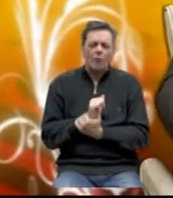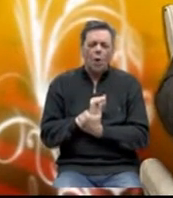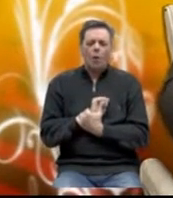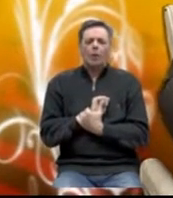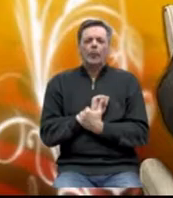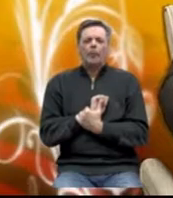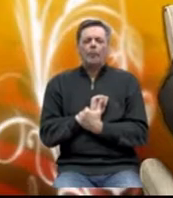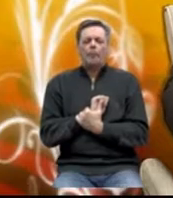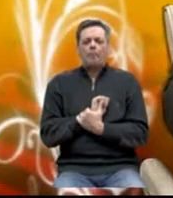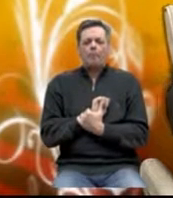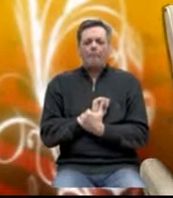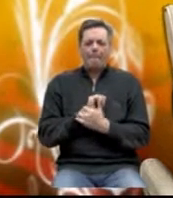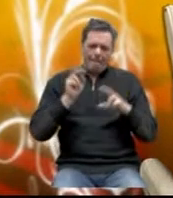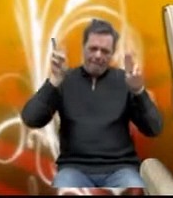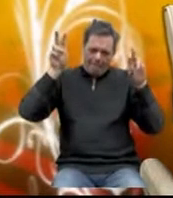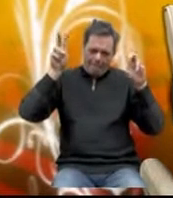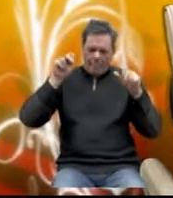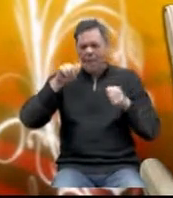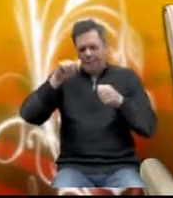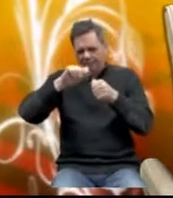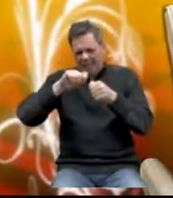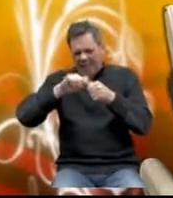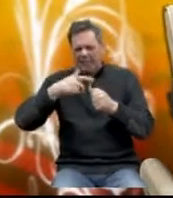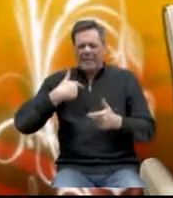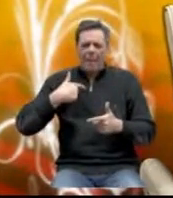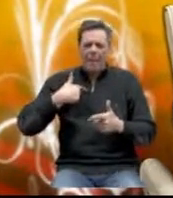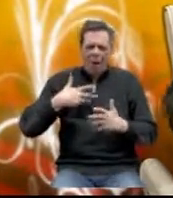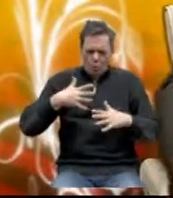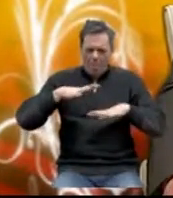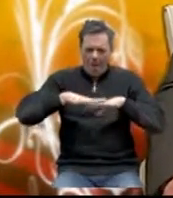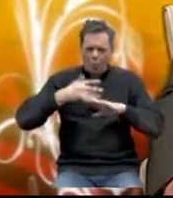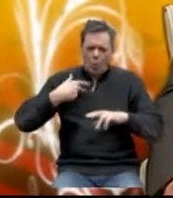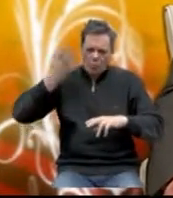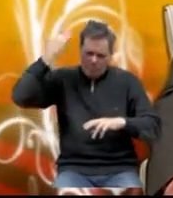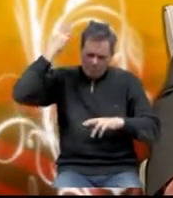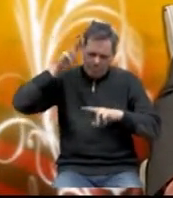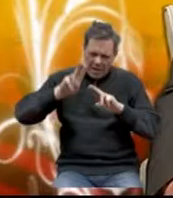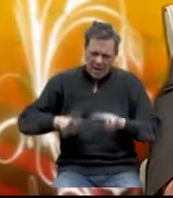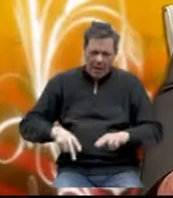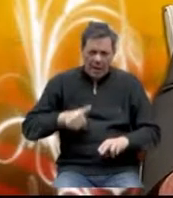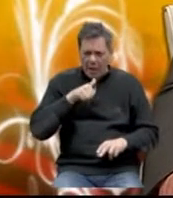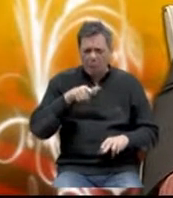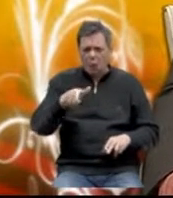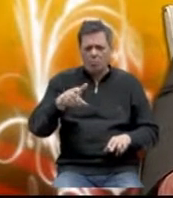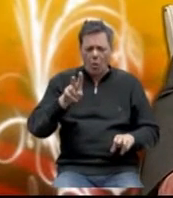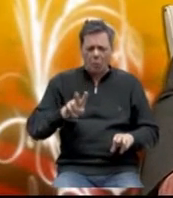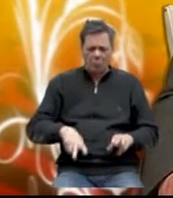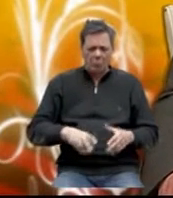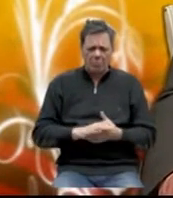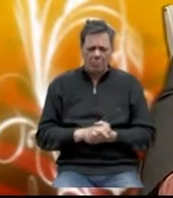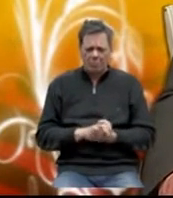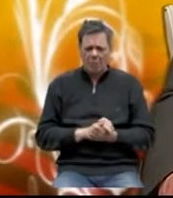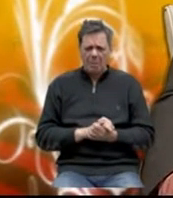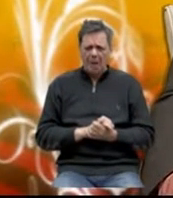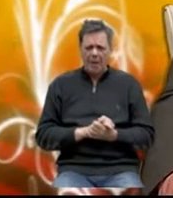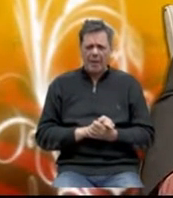tako kažem pod navodnicima, krpati našu nacionalnu mrežu koju smo imali. Hvala Bogu. I to smo imali sad zapravo prije